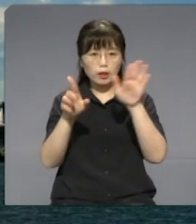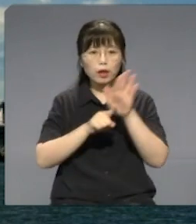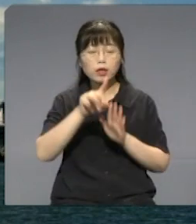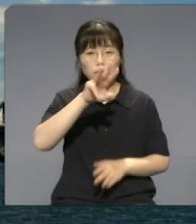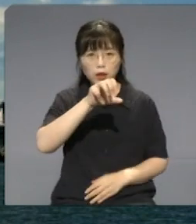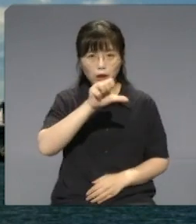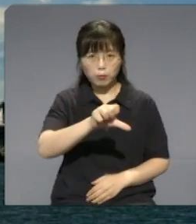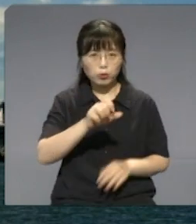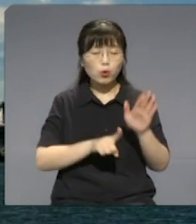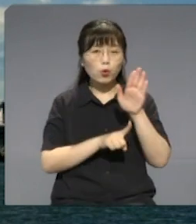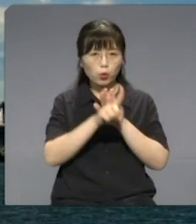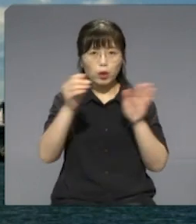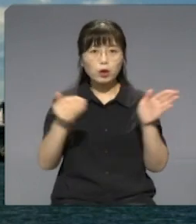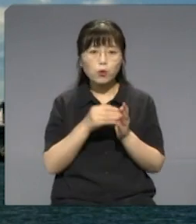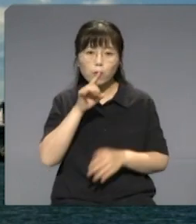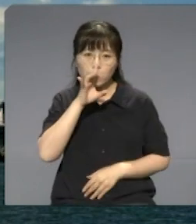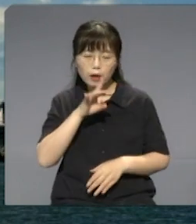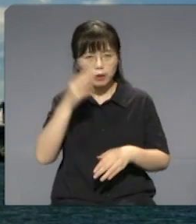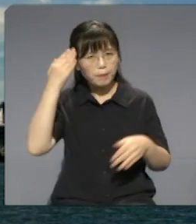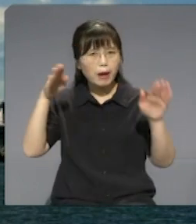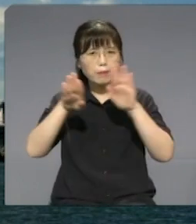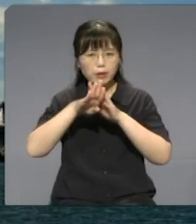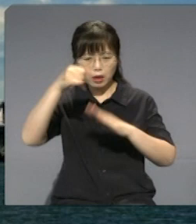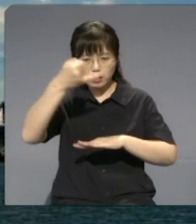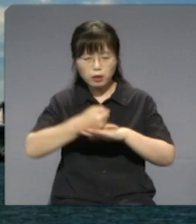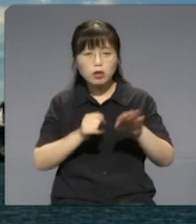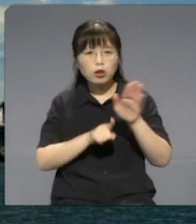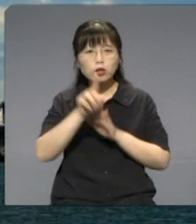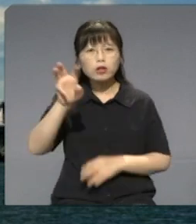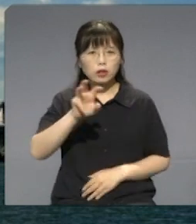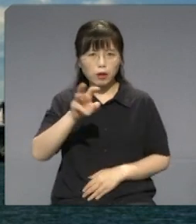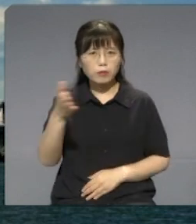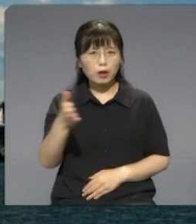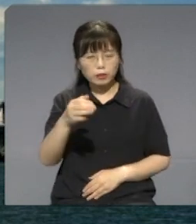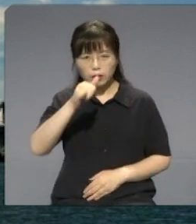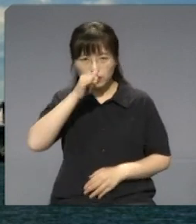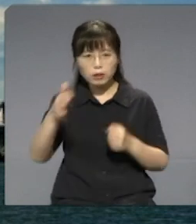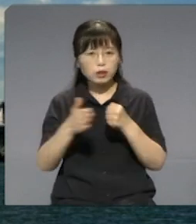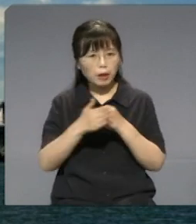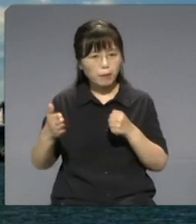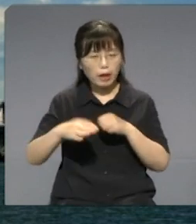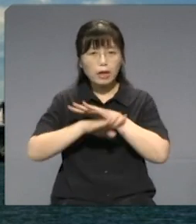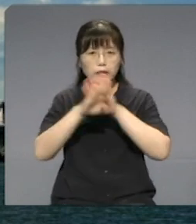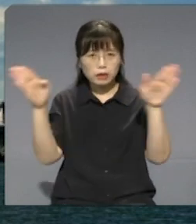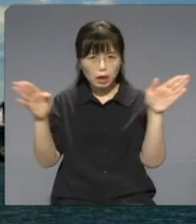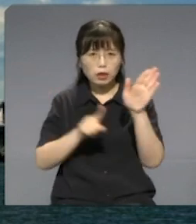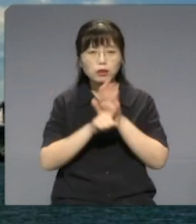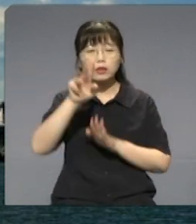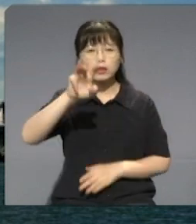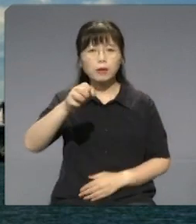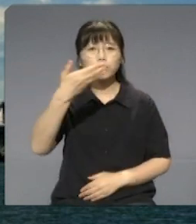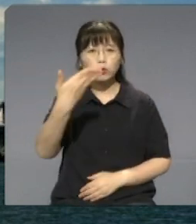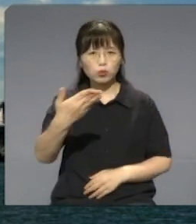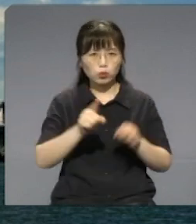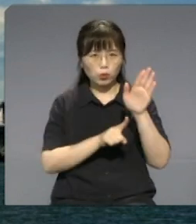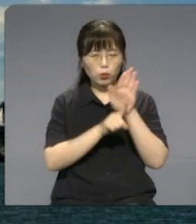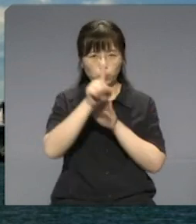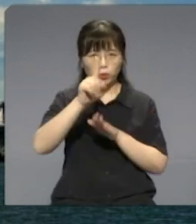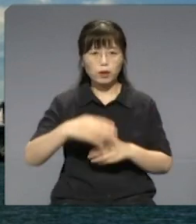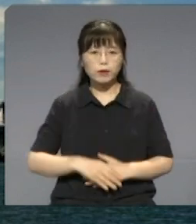35도까지 올랐고요 강릉은 밤사이 최저 기온 30도 안팎 머문 가운데 낮 기온은 무려 39도까지